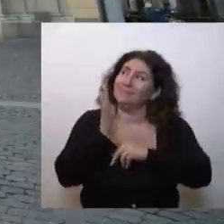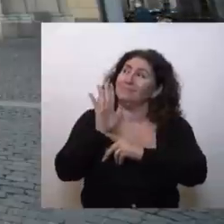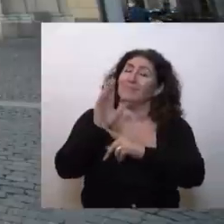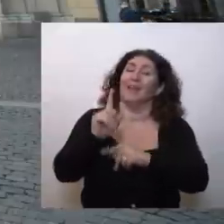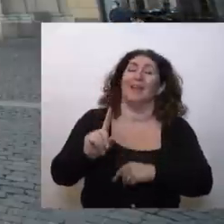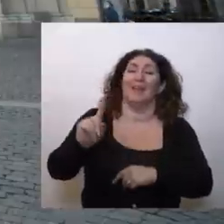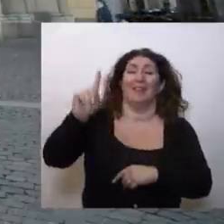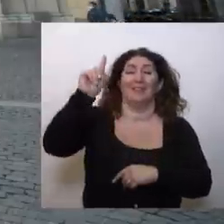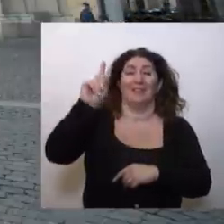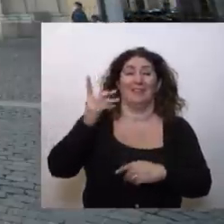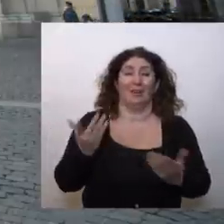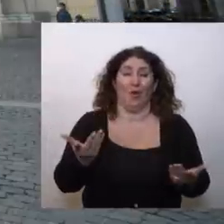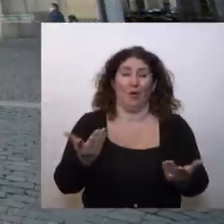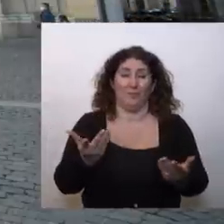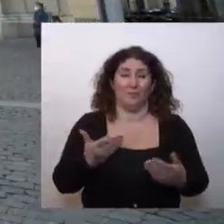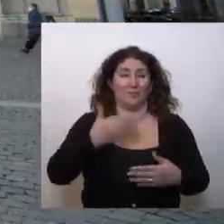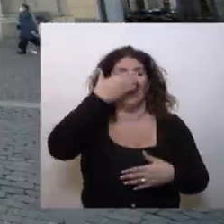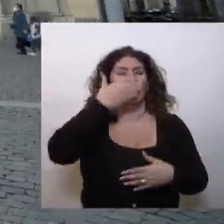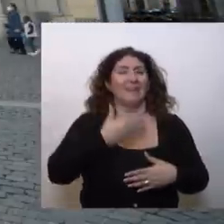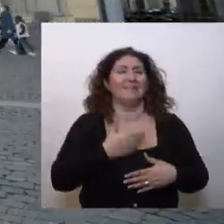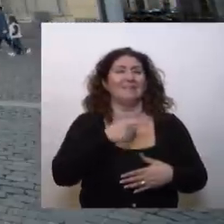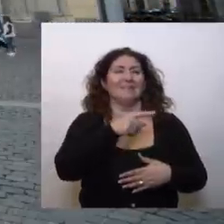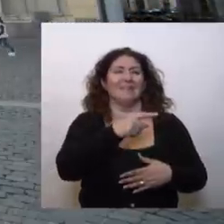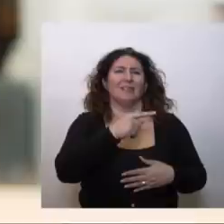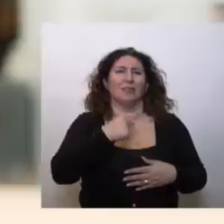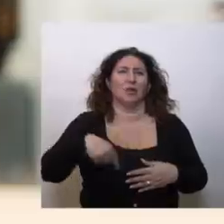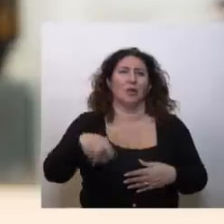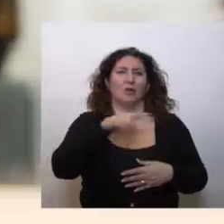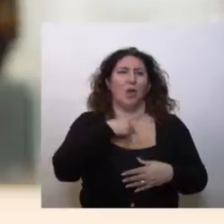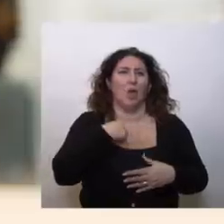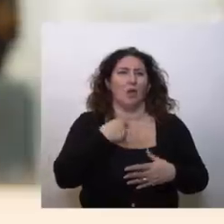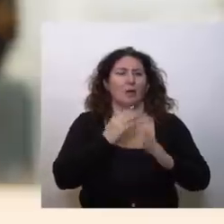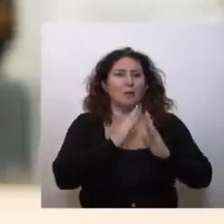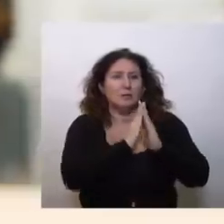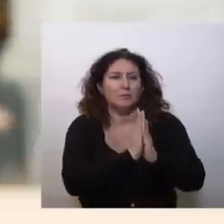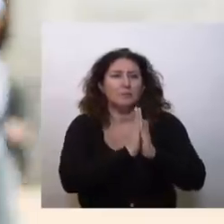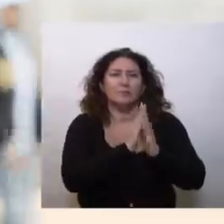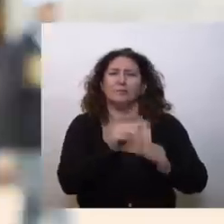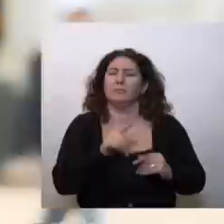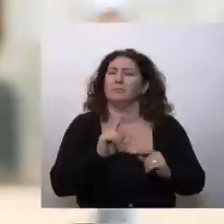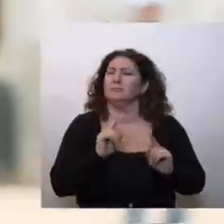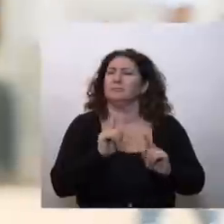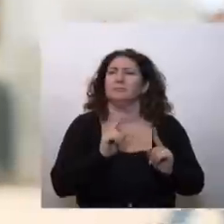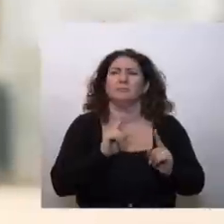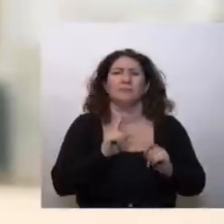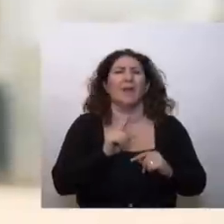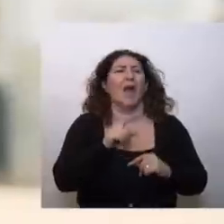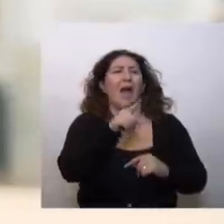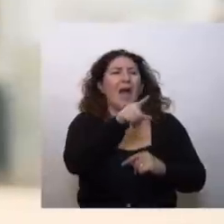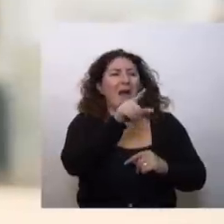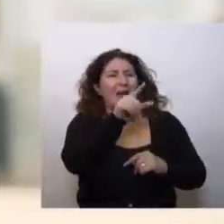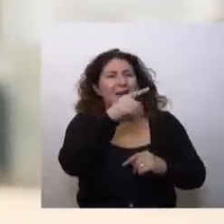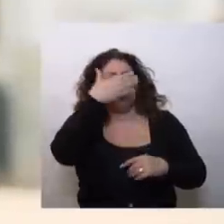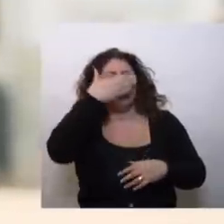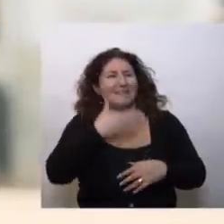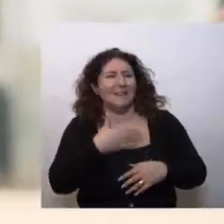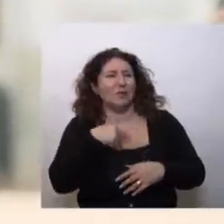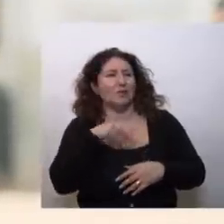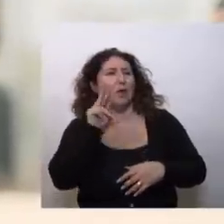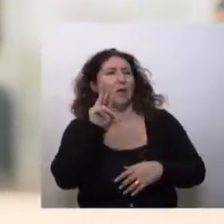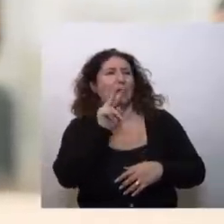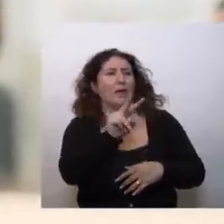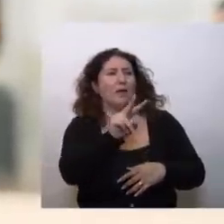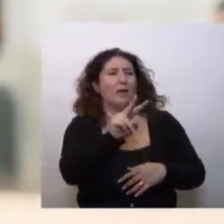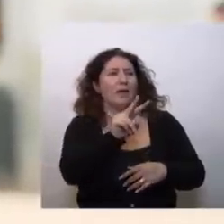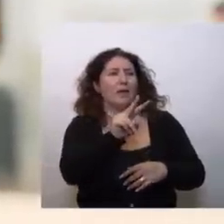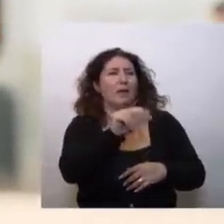La Sindone è quanto di meno idolatrico possiamo pensare, cioè rimanda sempre a qualcos'altro da se stessa,